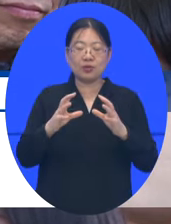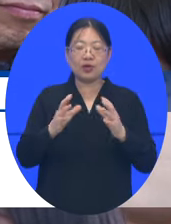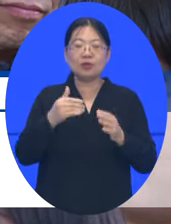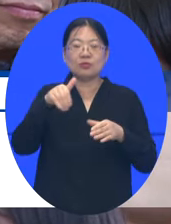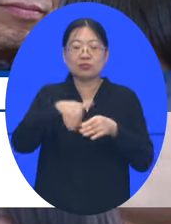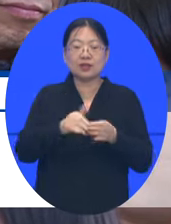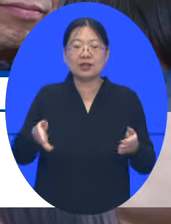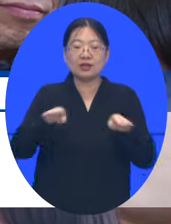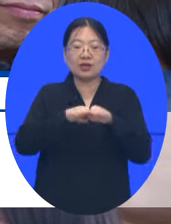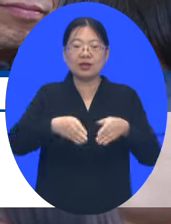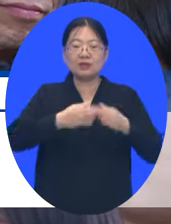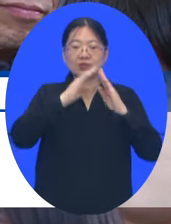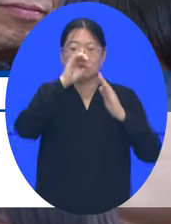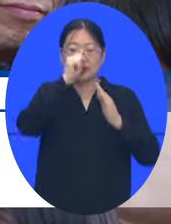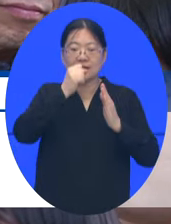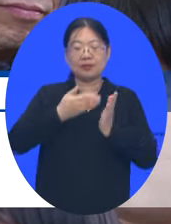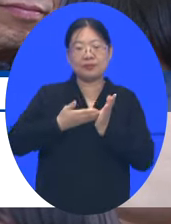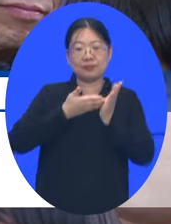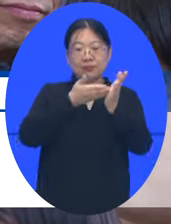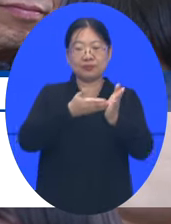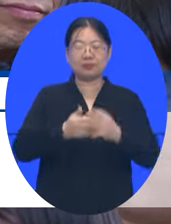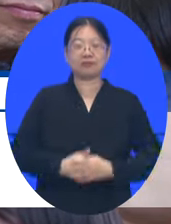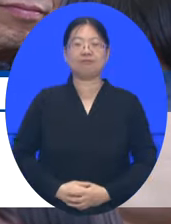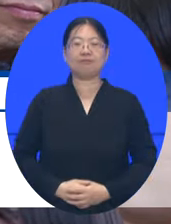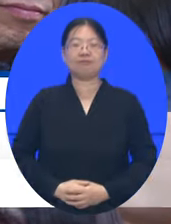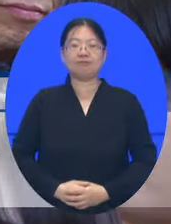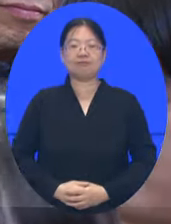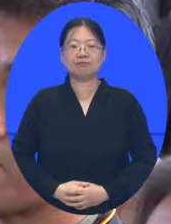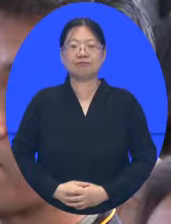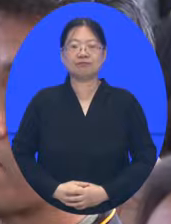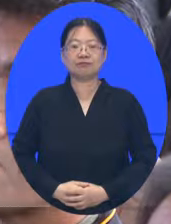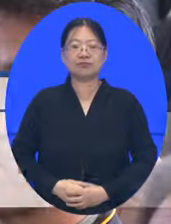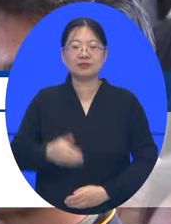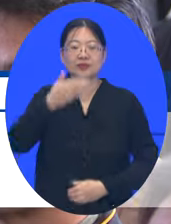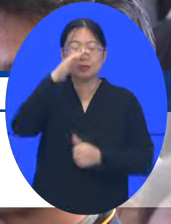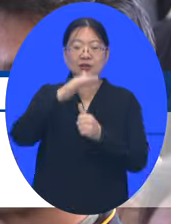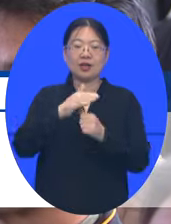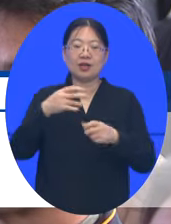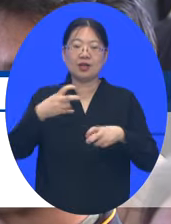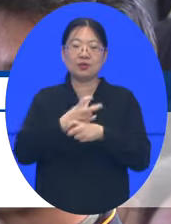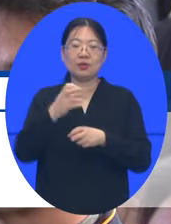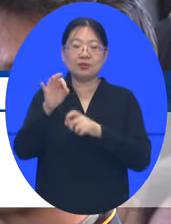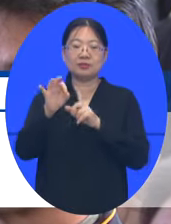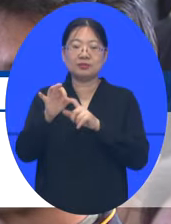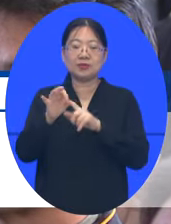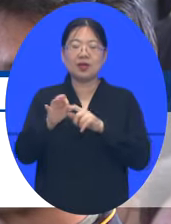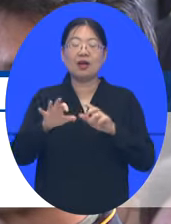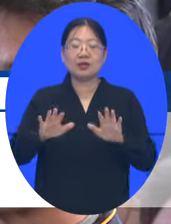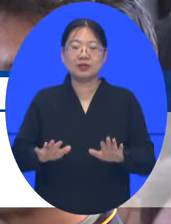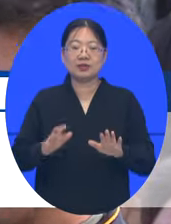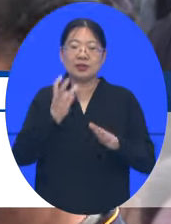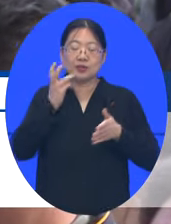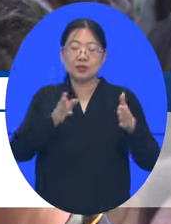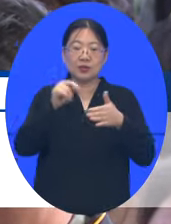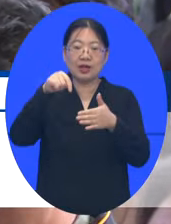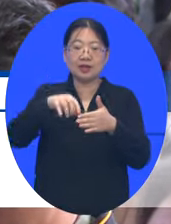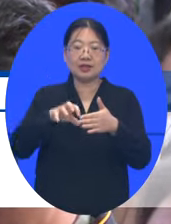들어섰으면 좋겠다라는 개인적인 바람을 일단 전달 좀 드려보고 싶습니다. 청소년 교통비 지원 사업이 현재 경기도에서